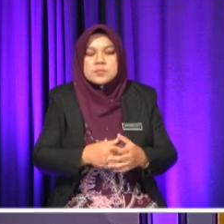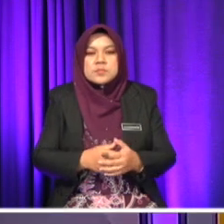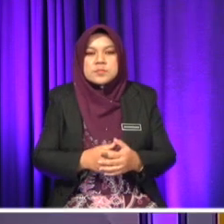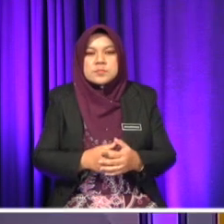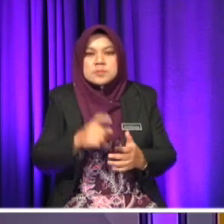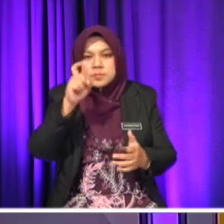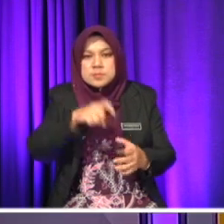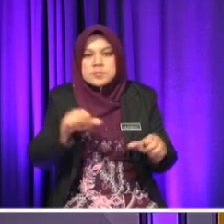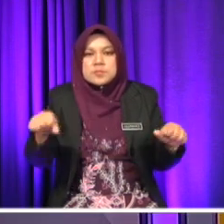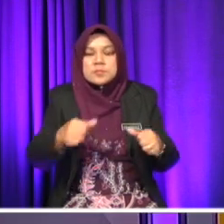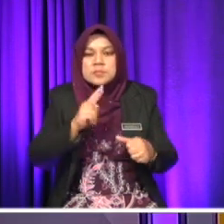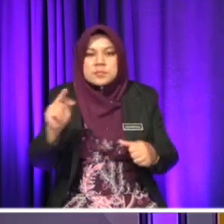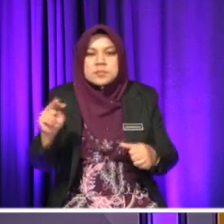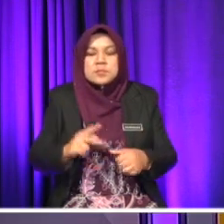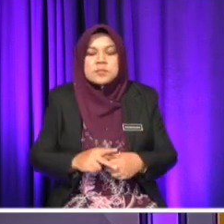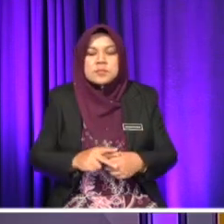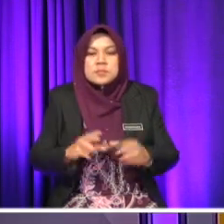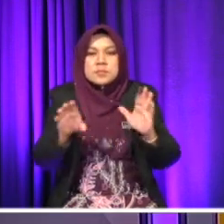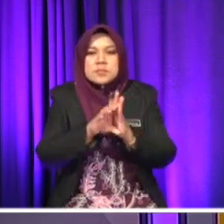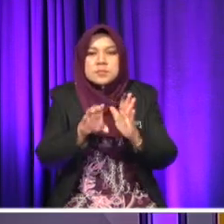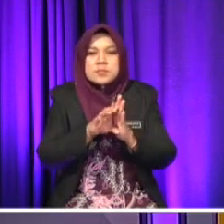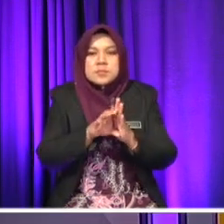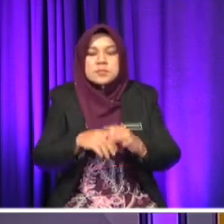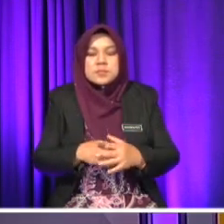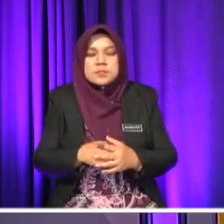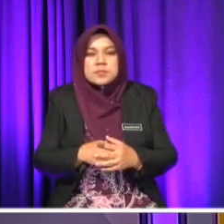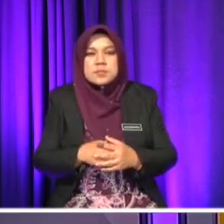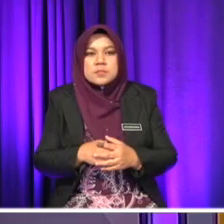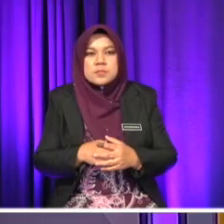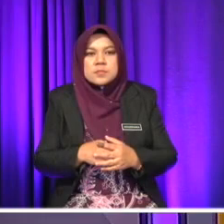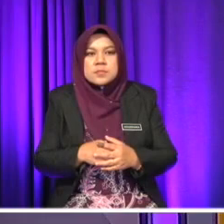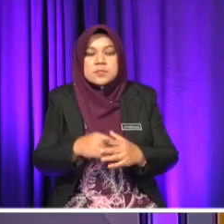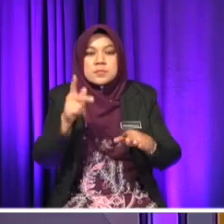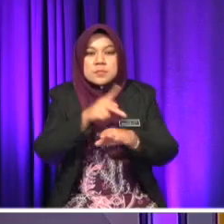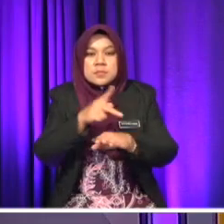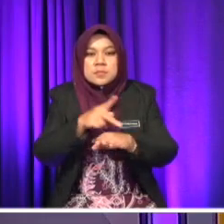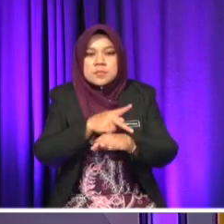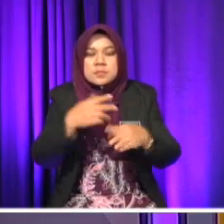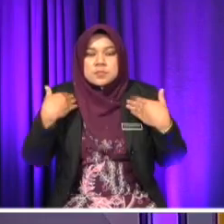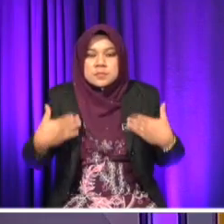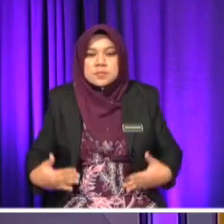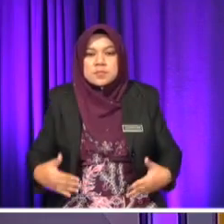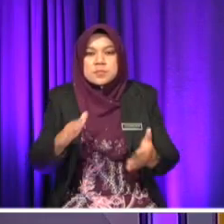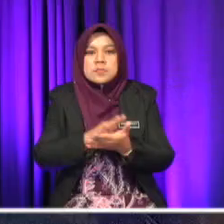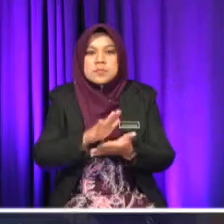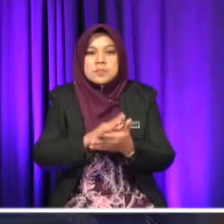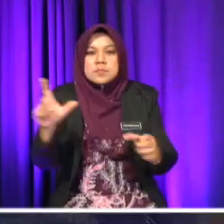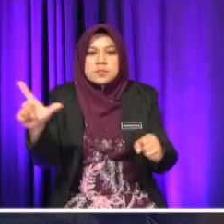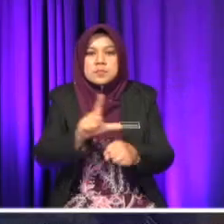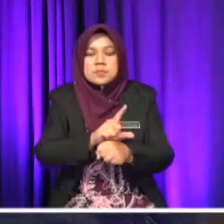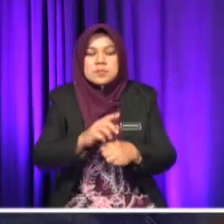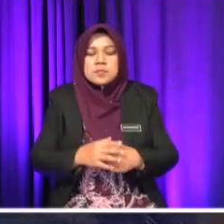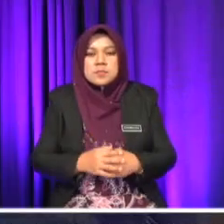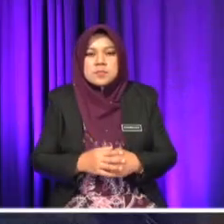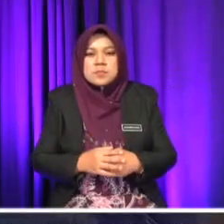amalkan contoh peraturan di sekolah seperti yang kita lihat memakai uniform lengkap kalau ini